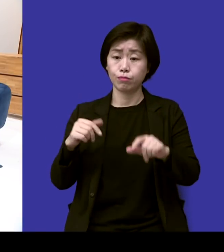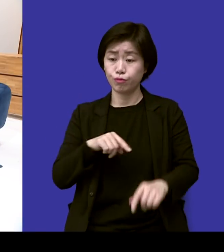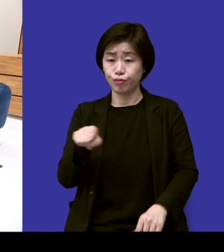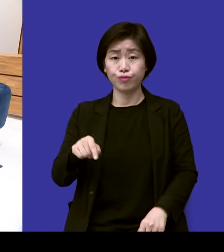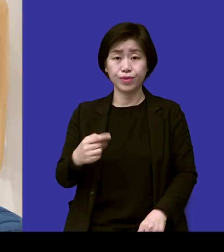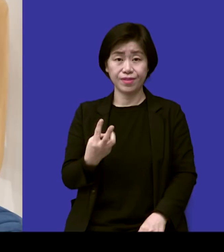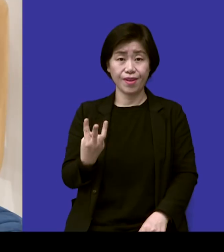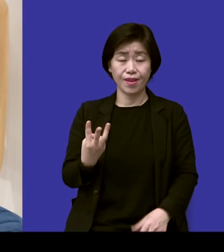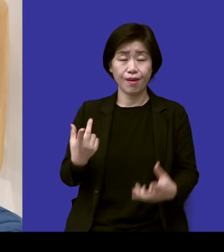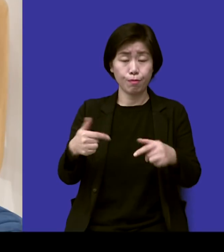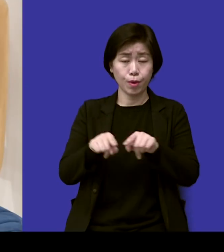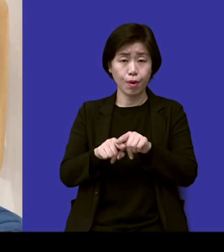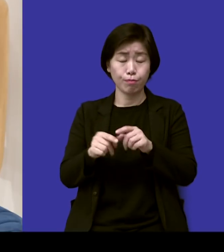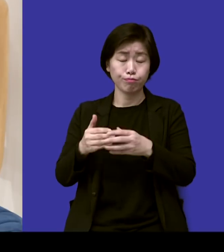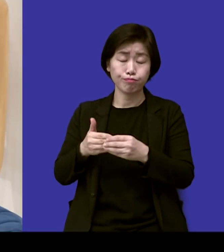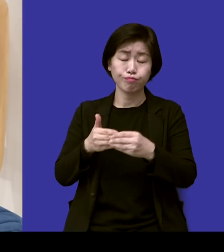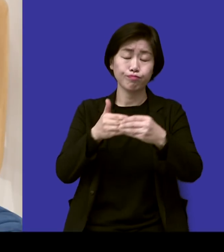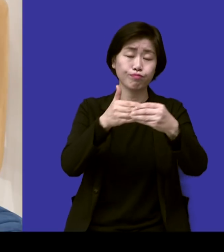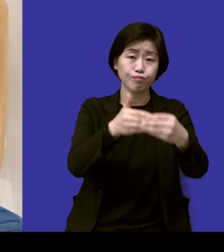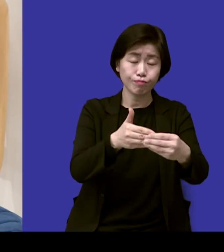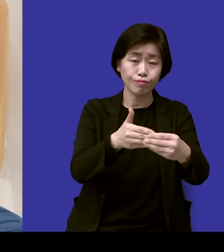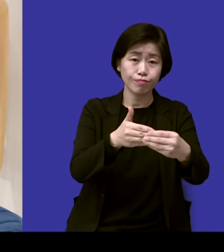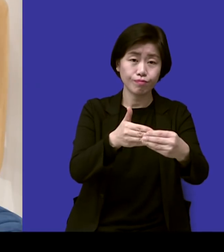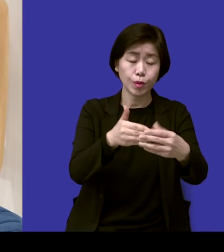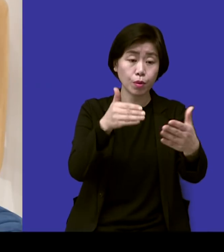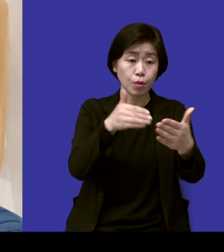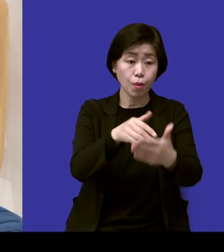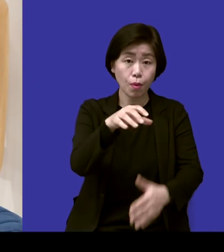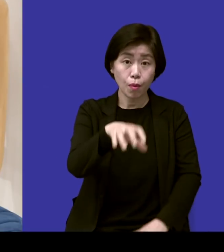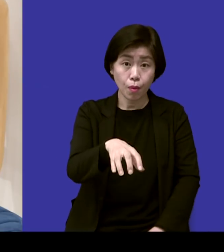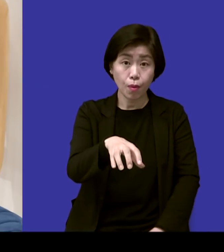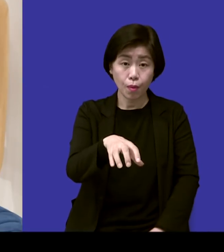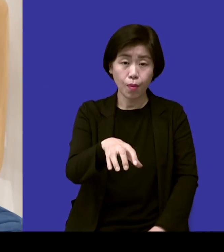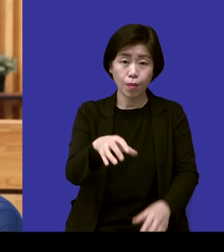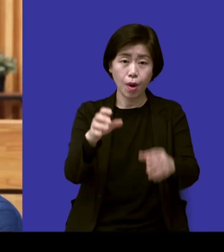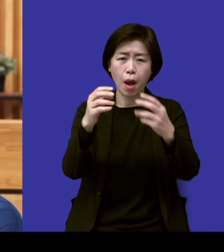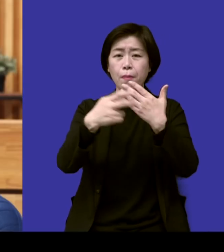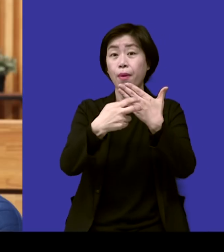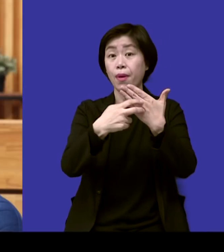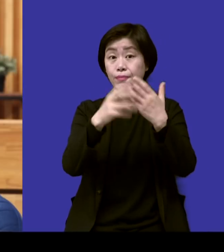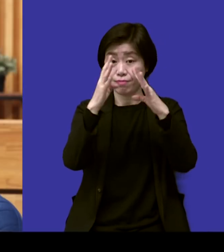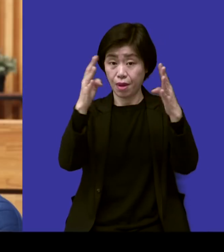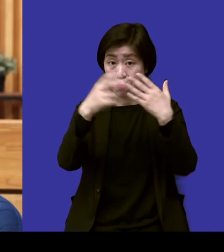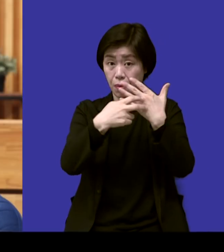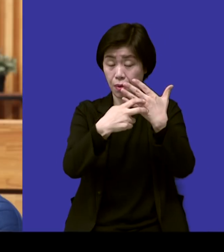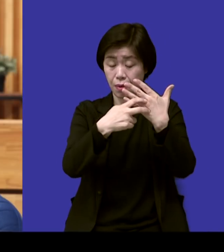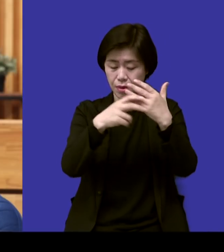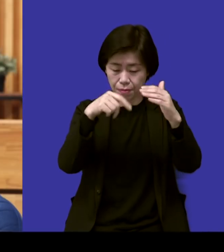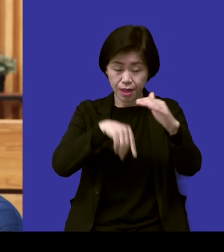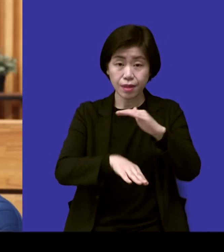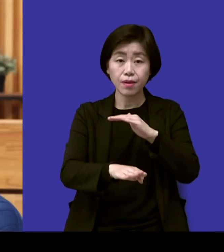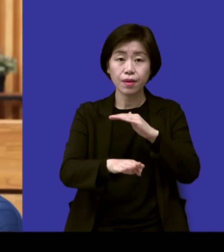가는 거예요. 그래서 어린 나이에 뭔지도 모르고 갔죠. 근데 중국집 그 대학병원 밑에 중국집이